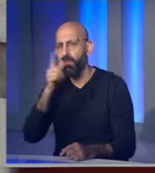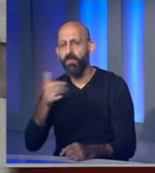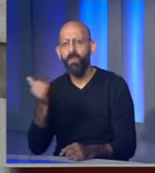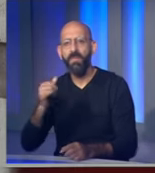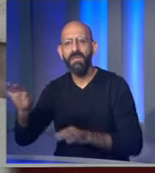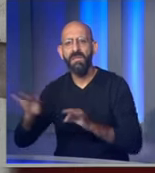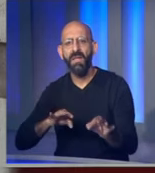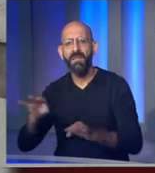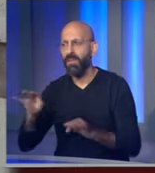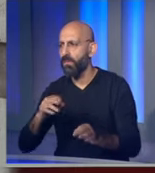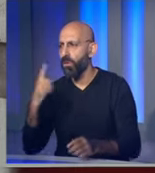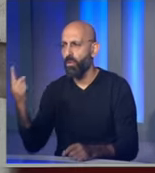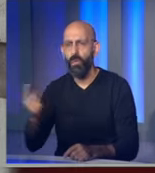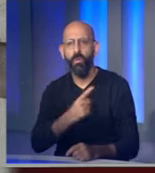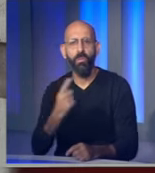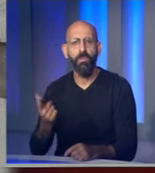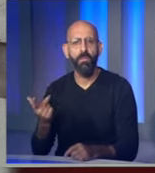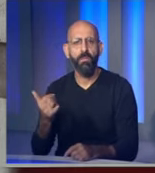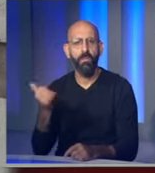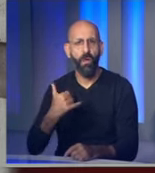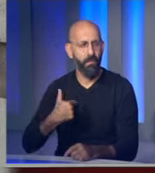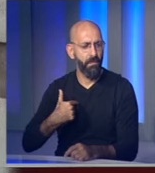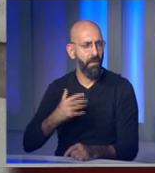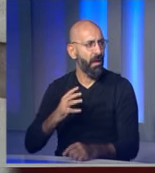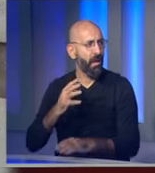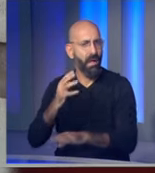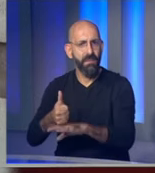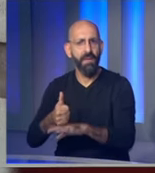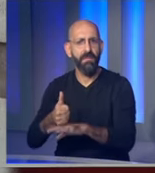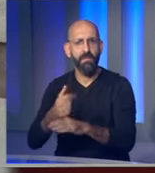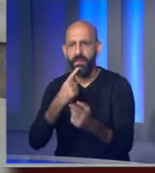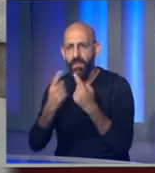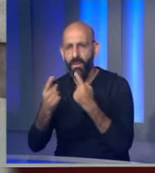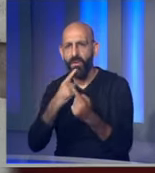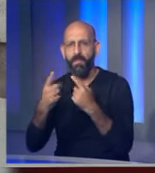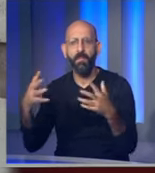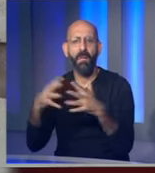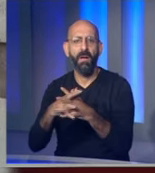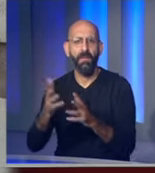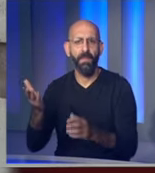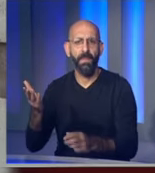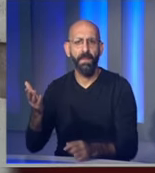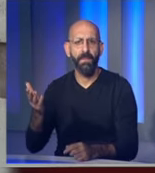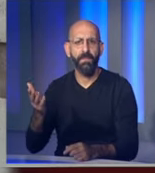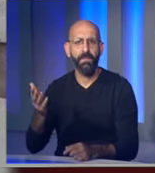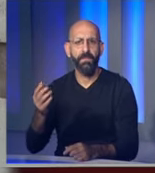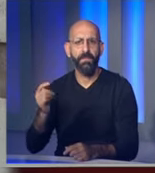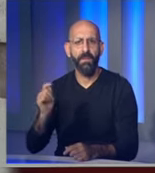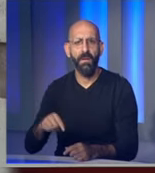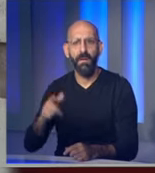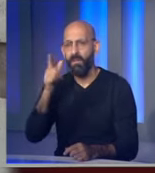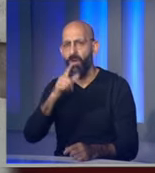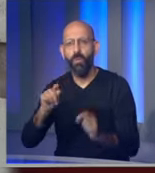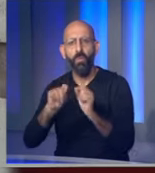تصريف الاعمال على اطلاع عليها ورئيس مجلس النواب لكن القوى السياسيه الاساسيه بالبلد لم تطلع عليها